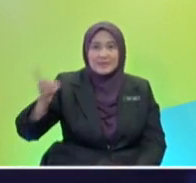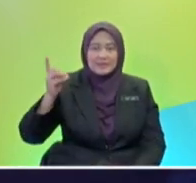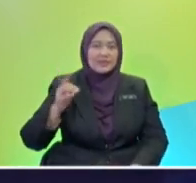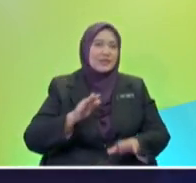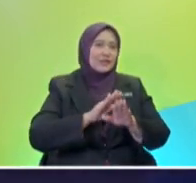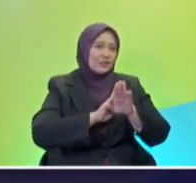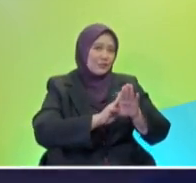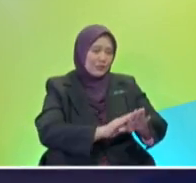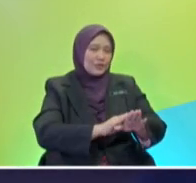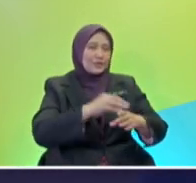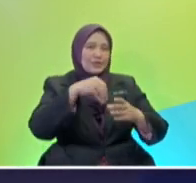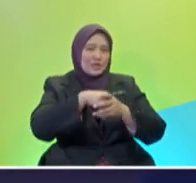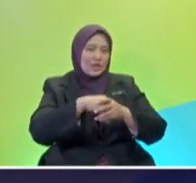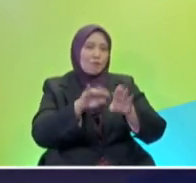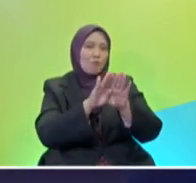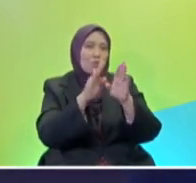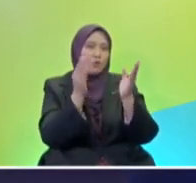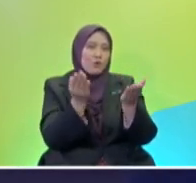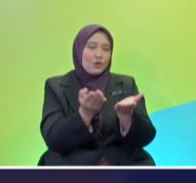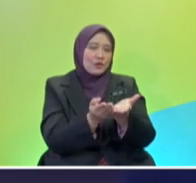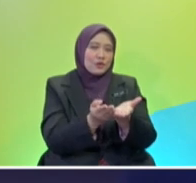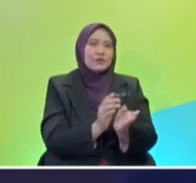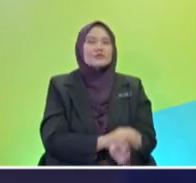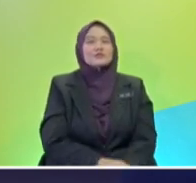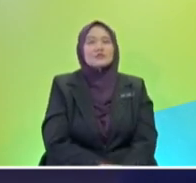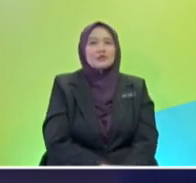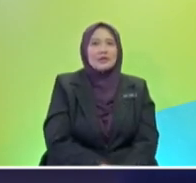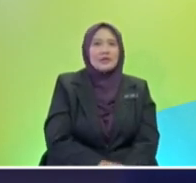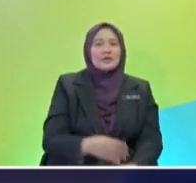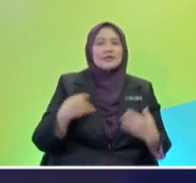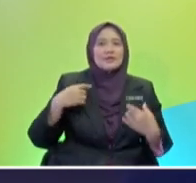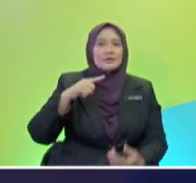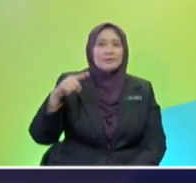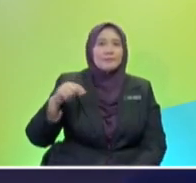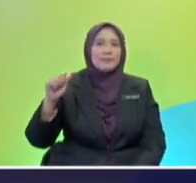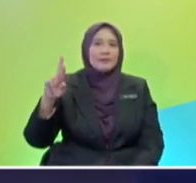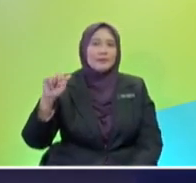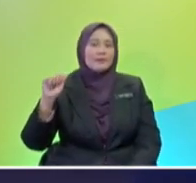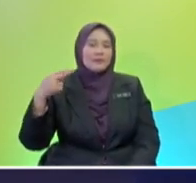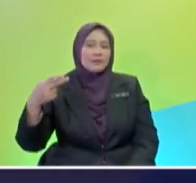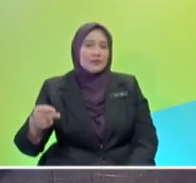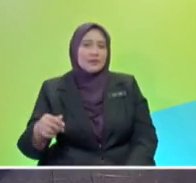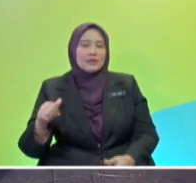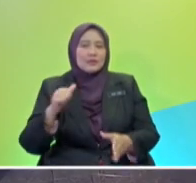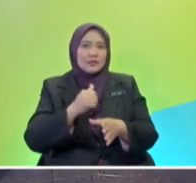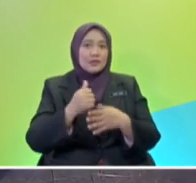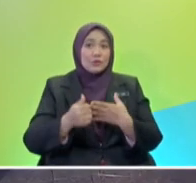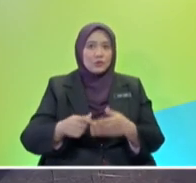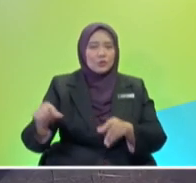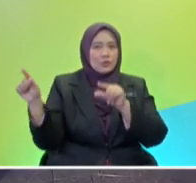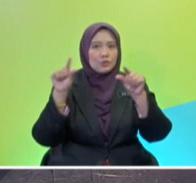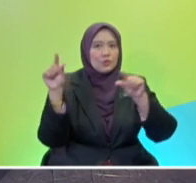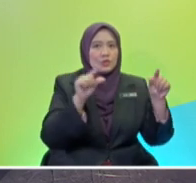di dalam bola pingpong ini di mana Zara Zara guys ataupun udah telah menolak kembali dinding tersebut